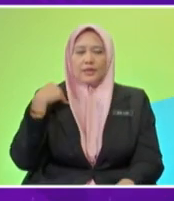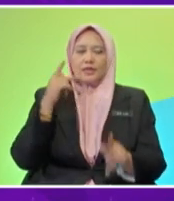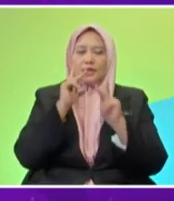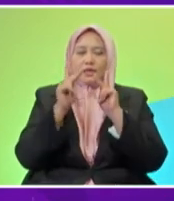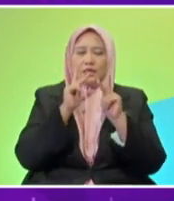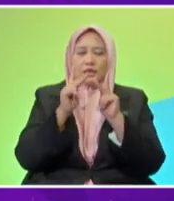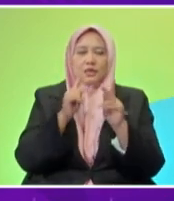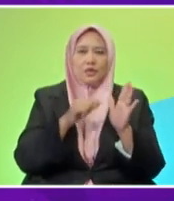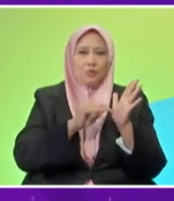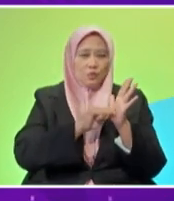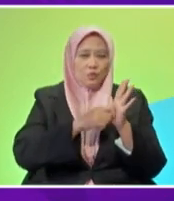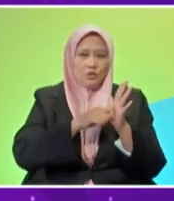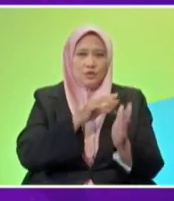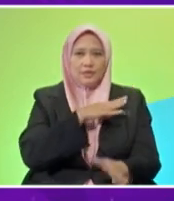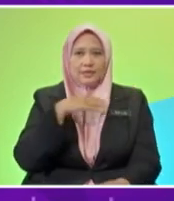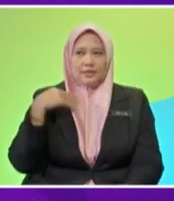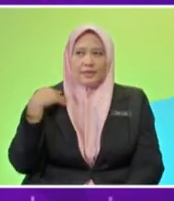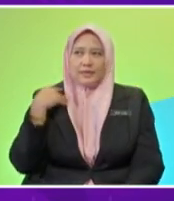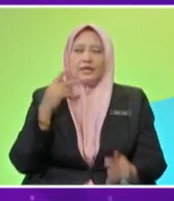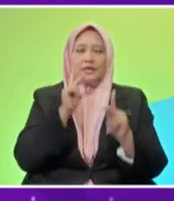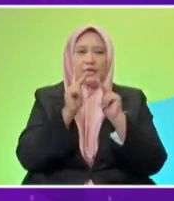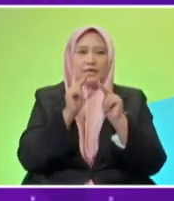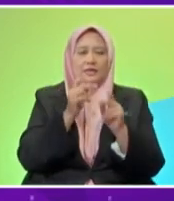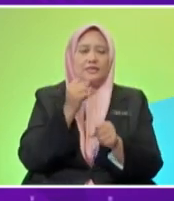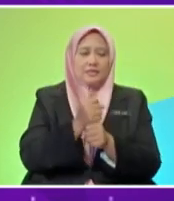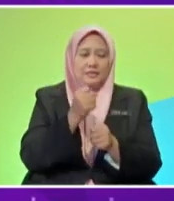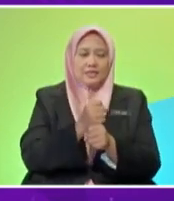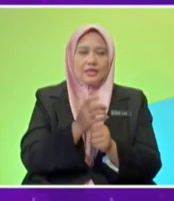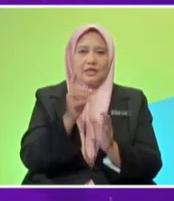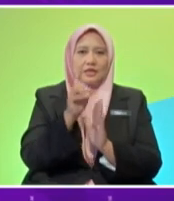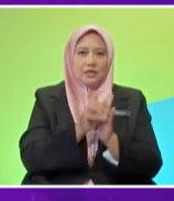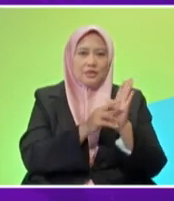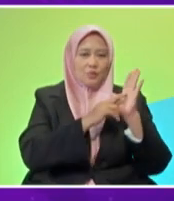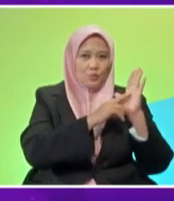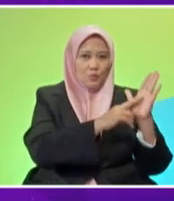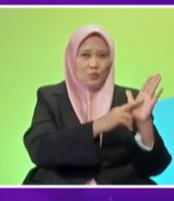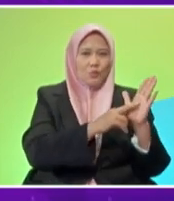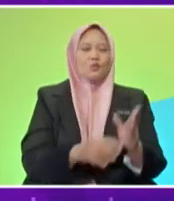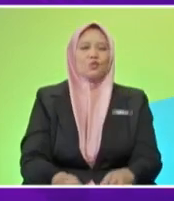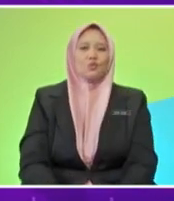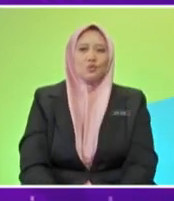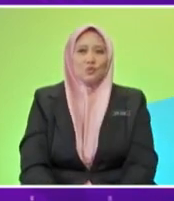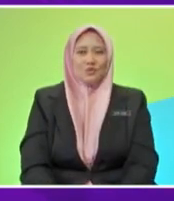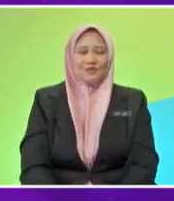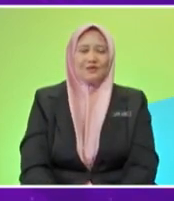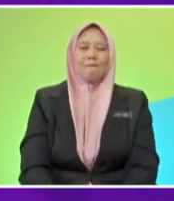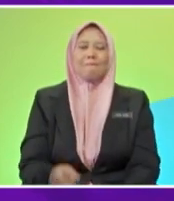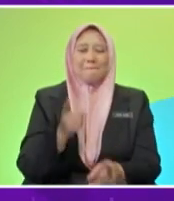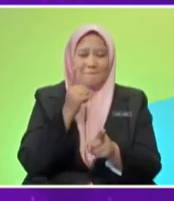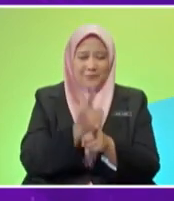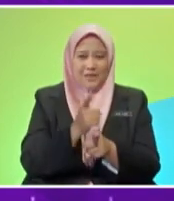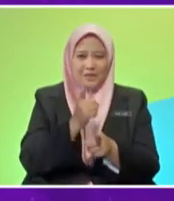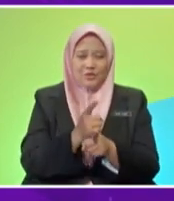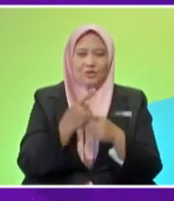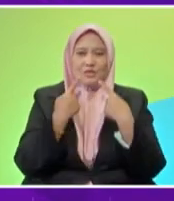kerjanya dirujuk. Jadi idea utama perenggan satu, rujuk pinggan sihat Malaysia. Betul, betul jawapan